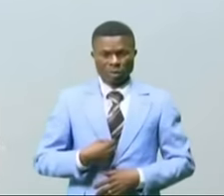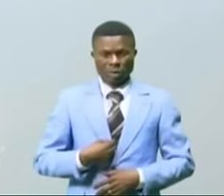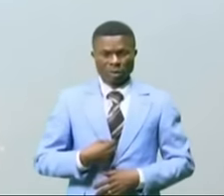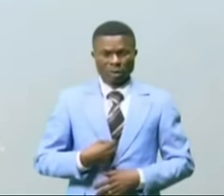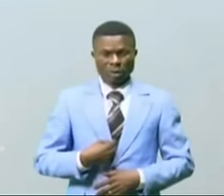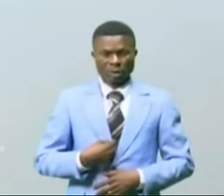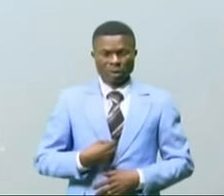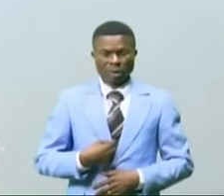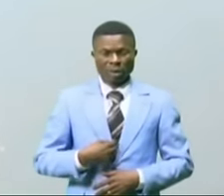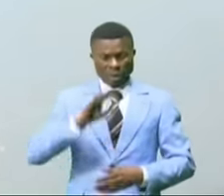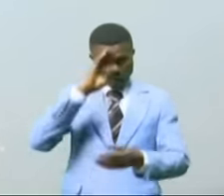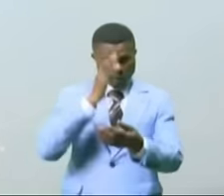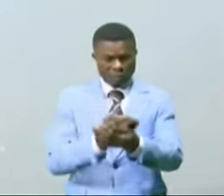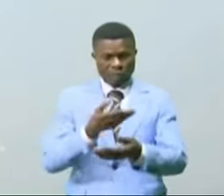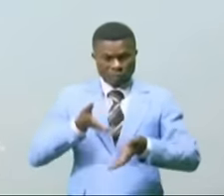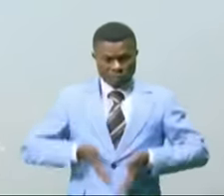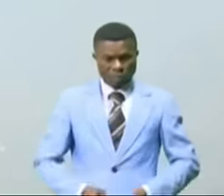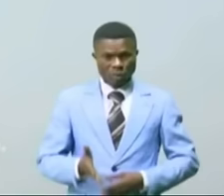Mon fils,